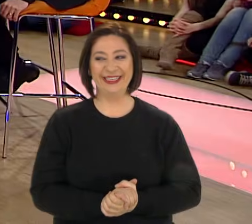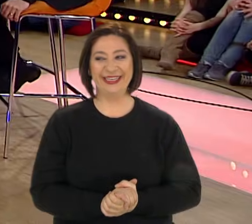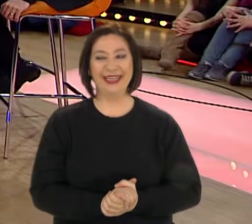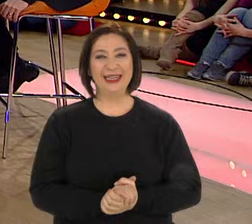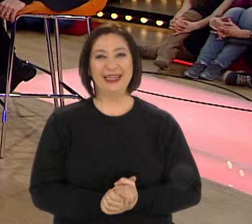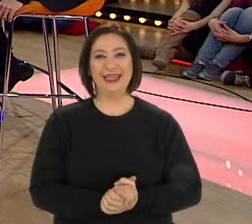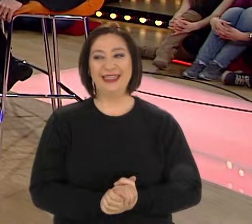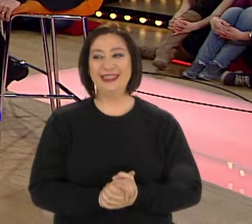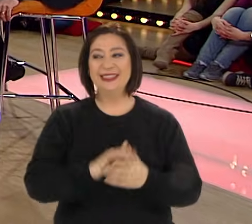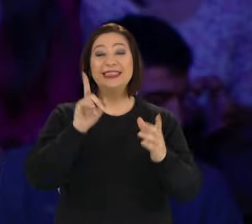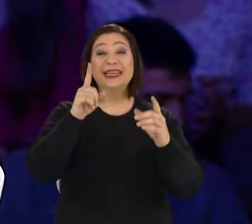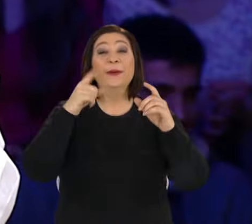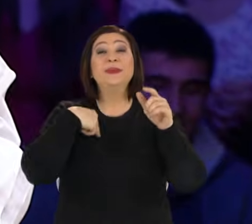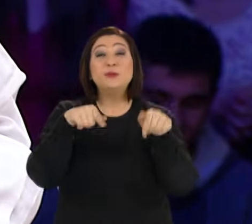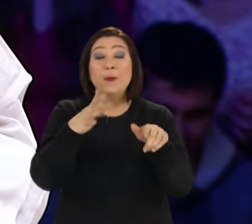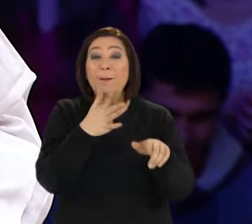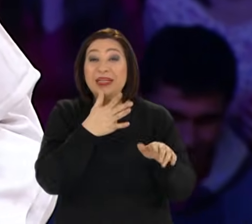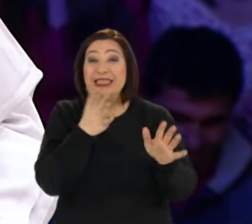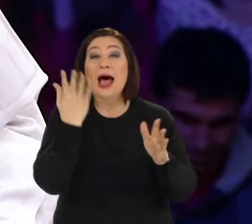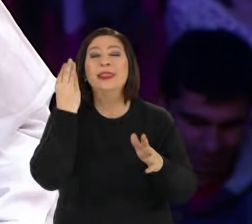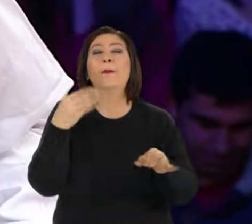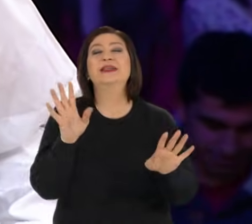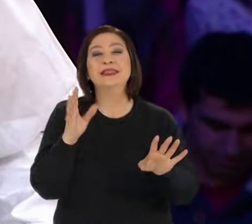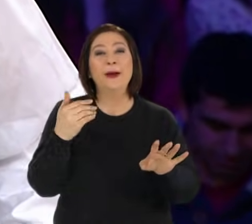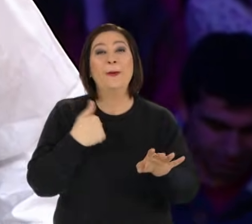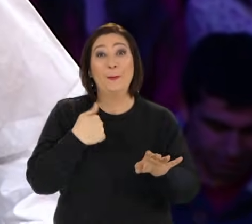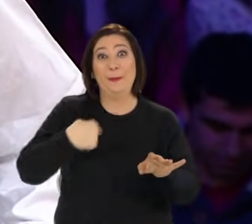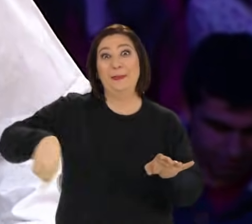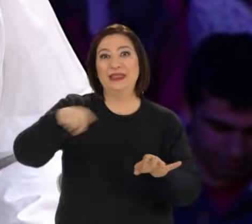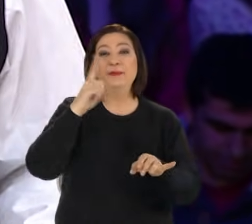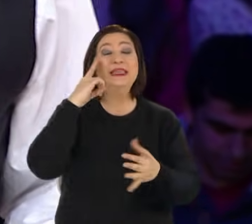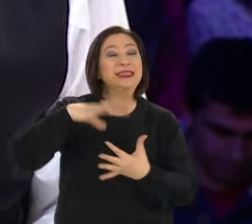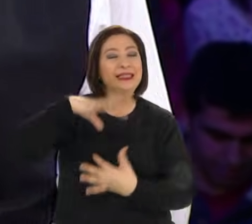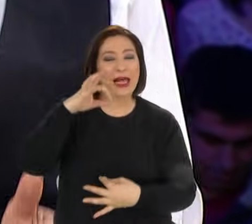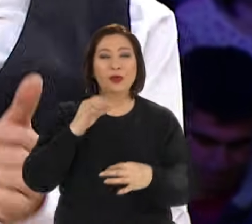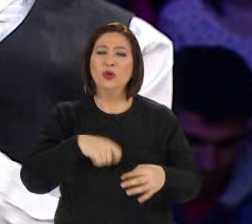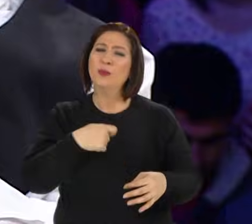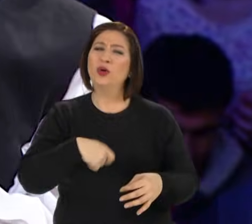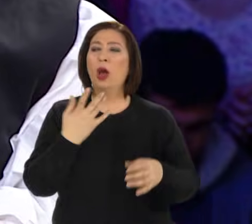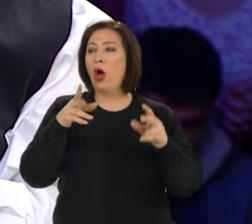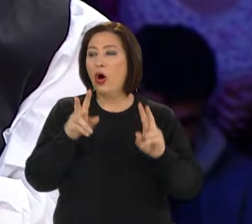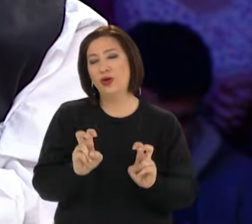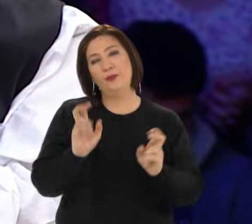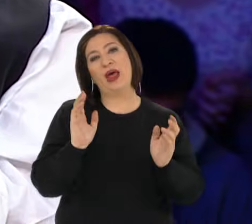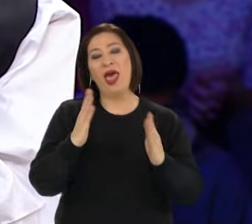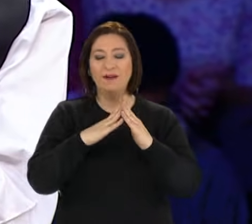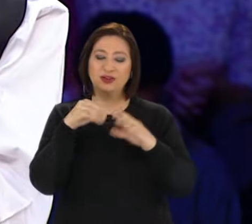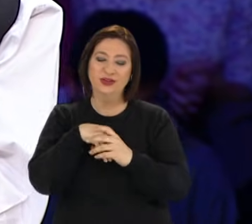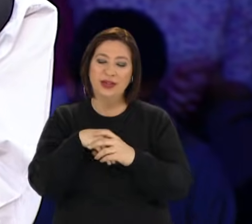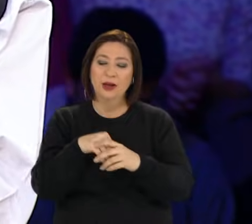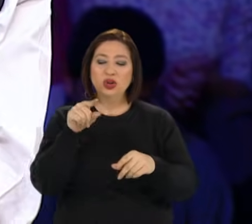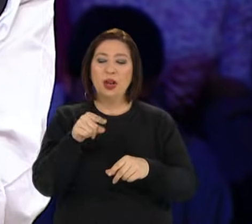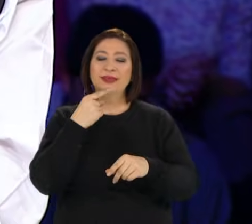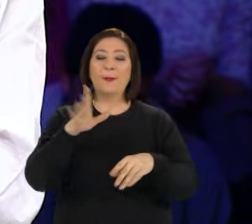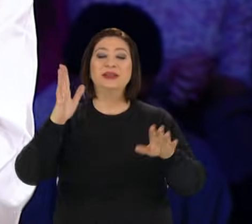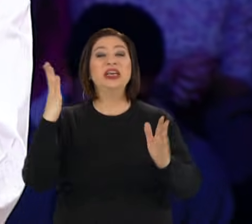Ya biz bunu, yani biz bunu biliriz de anlamayız. Yani biz, çünkü bir insan durup dururken oturup da evde şöyle